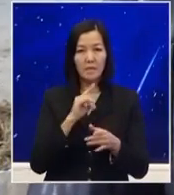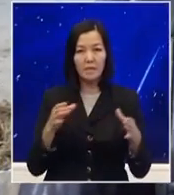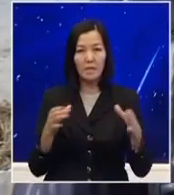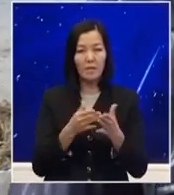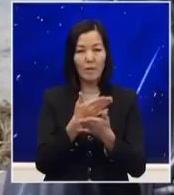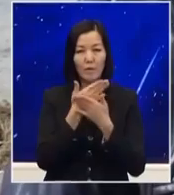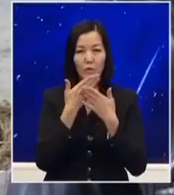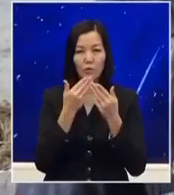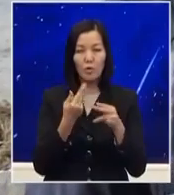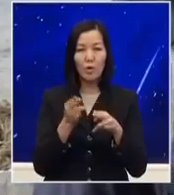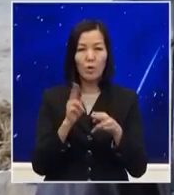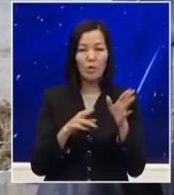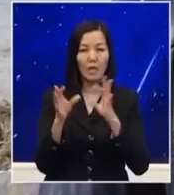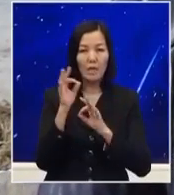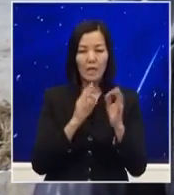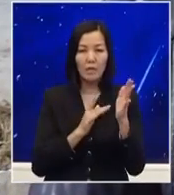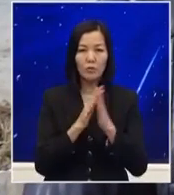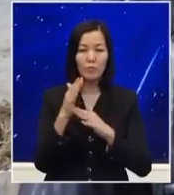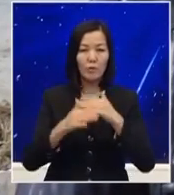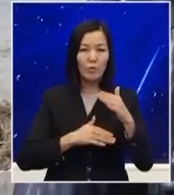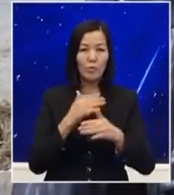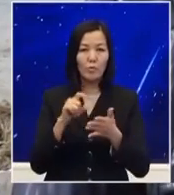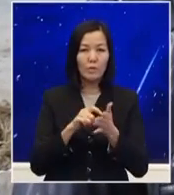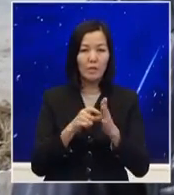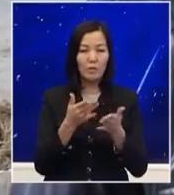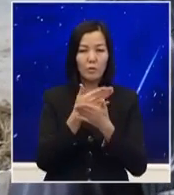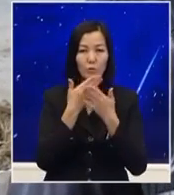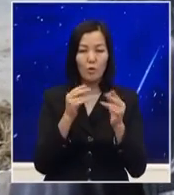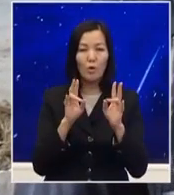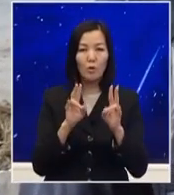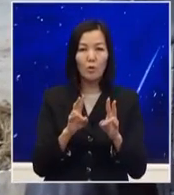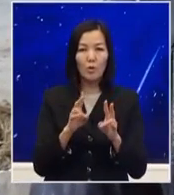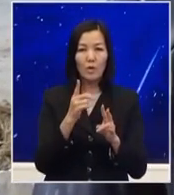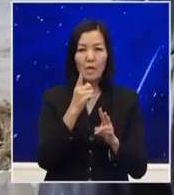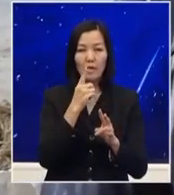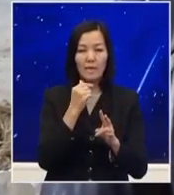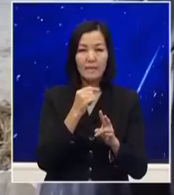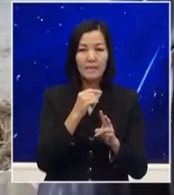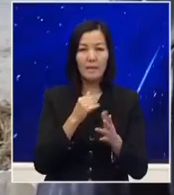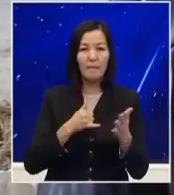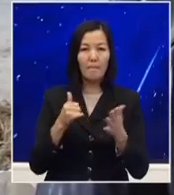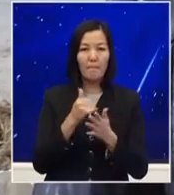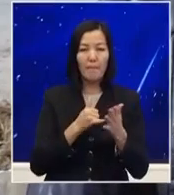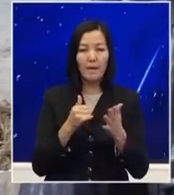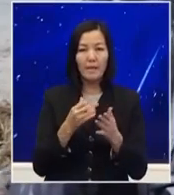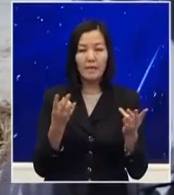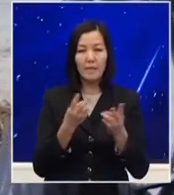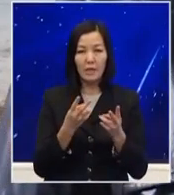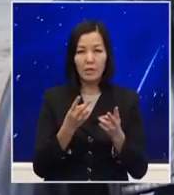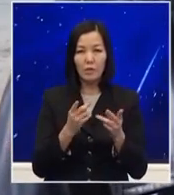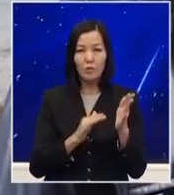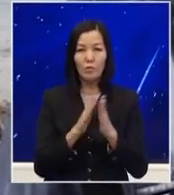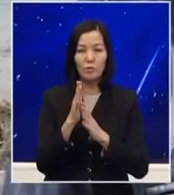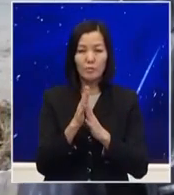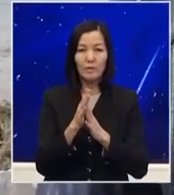аз. Өйткені дәрілік шөптерді өңдеу цехтары жоқтың қасы. Десе де қызылмай тестерде серіктестері кейде қажетті өсімдіктерін